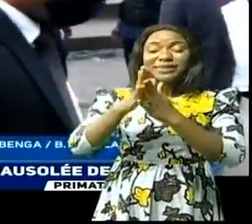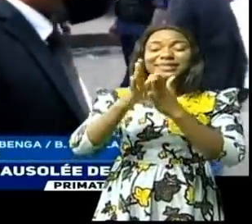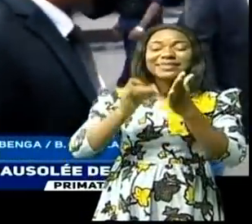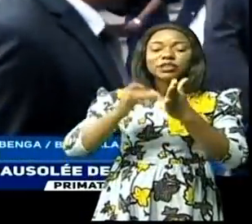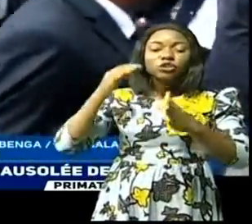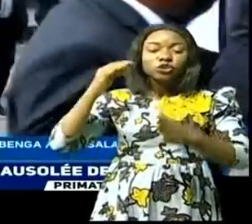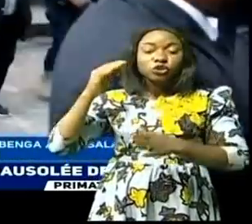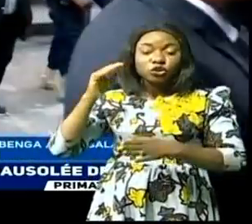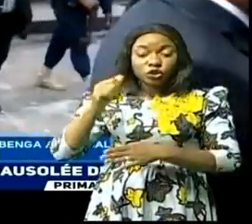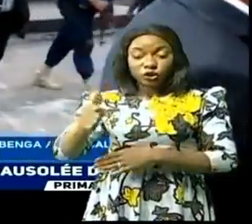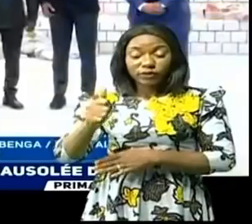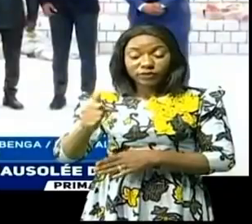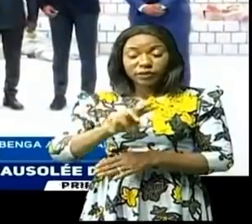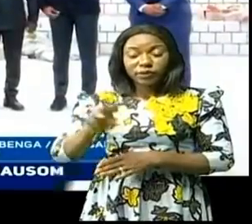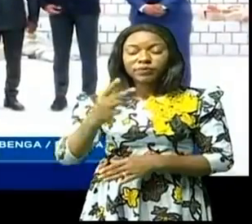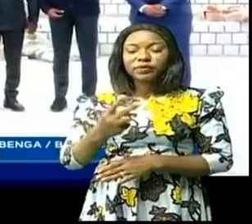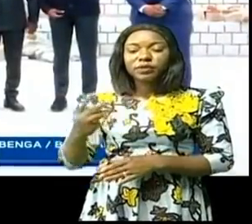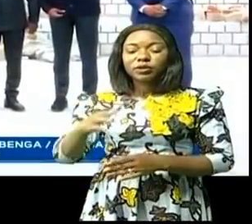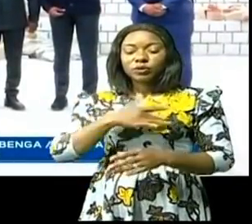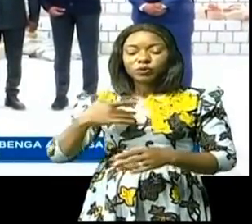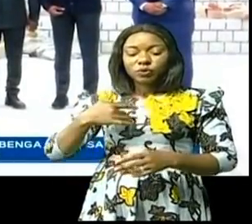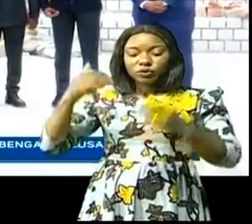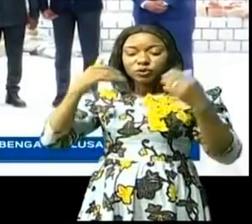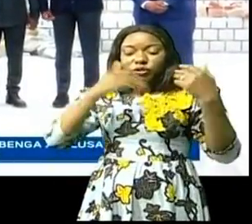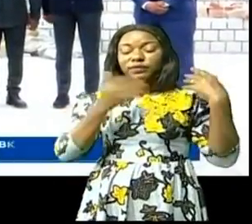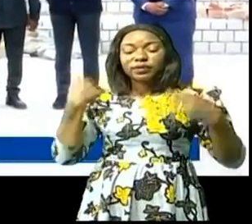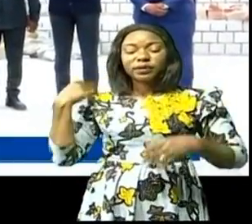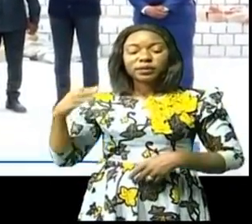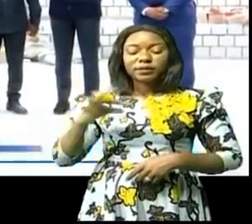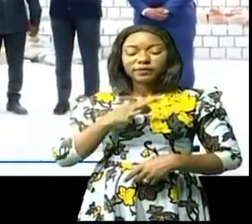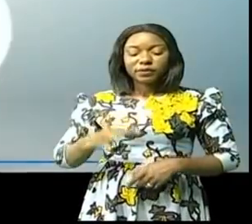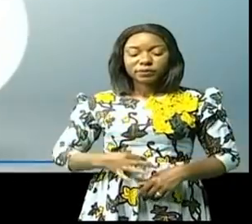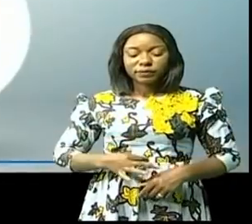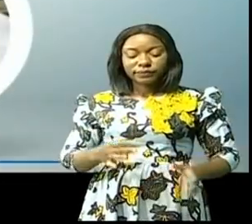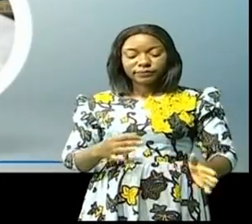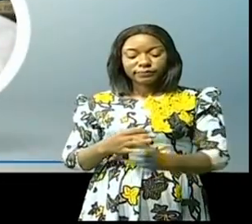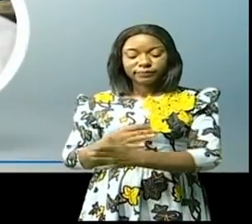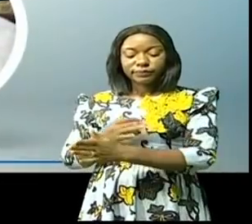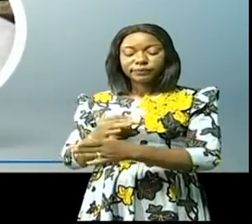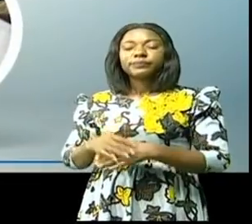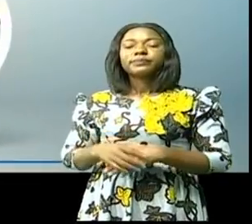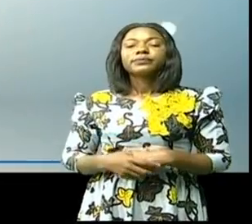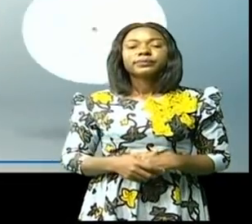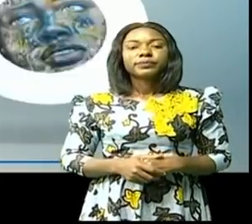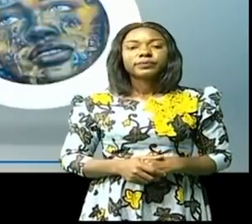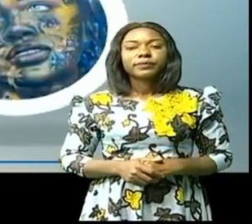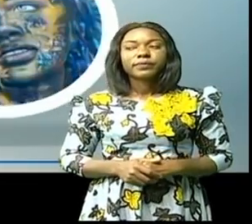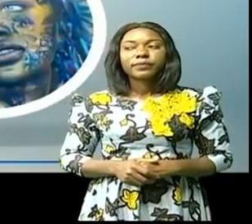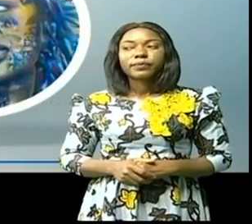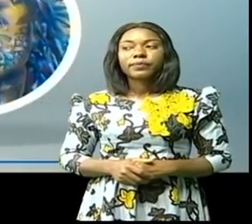17 janvier 2022 au nom du chef de l'État Félix-Antoine Tshisekedi Tshilombo.